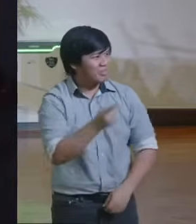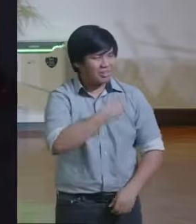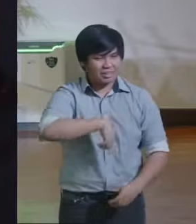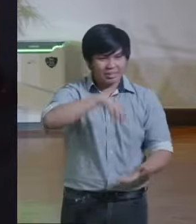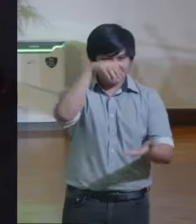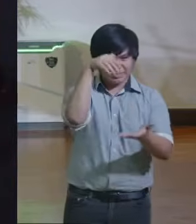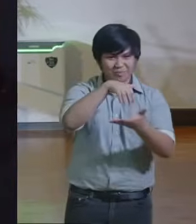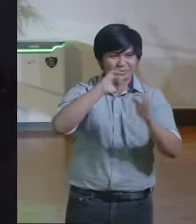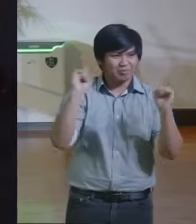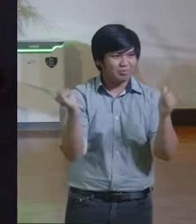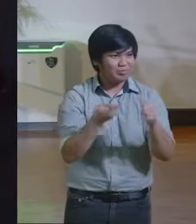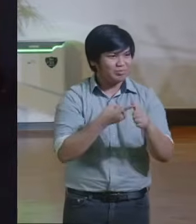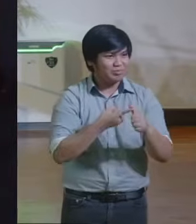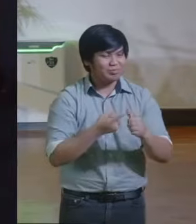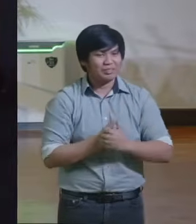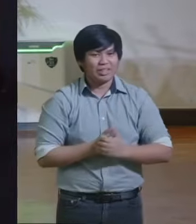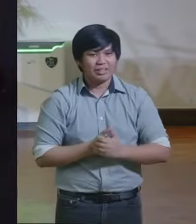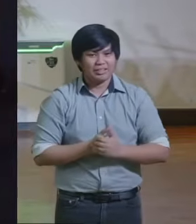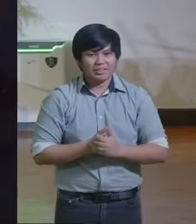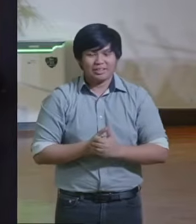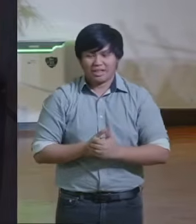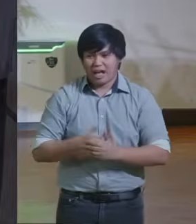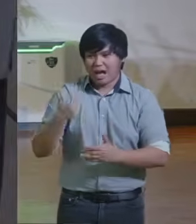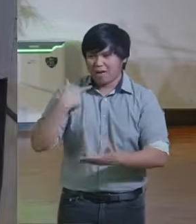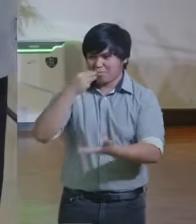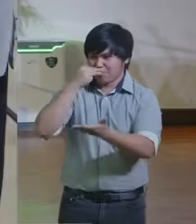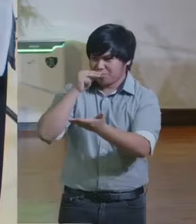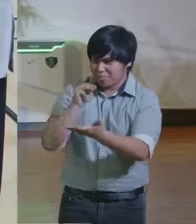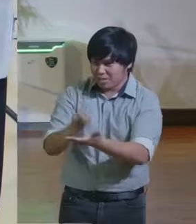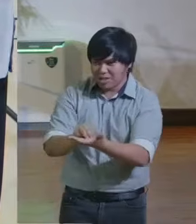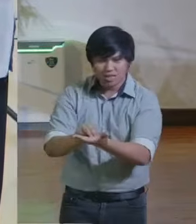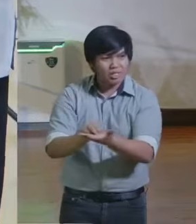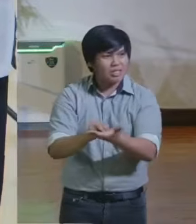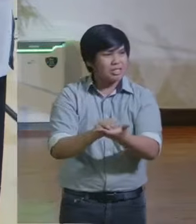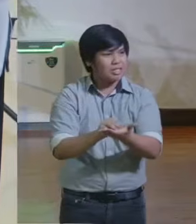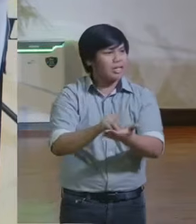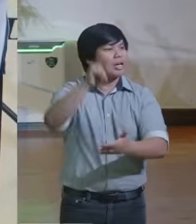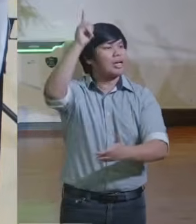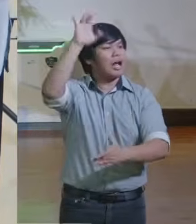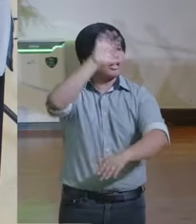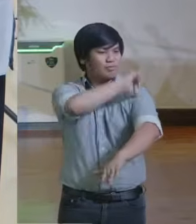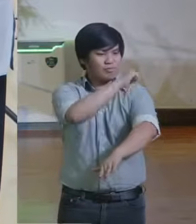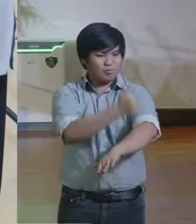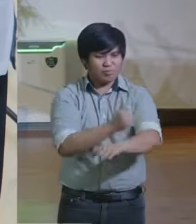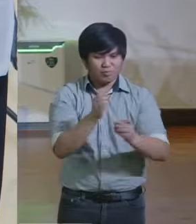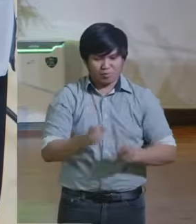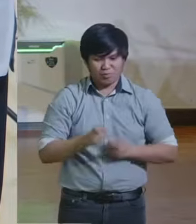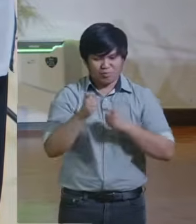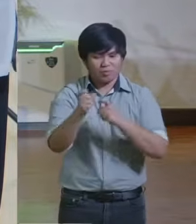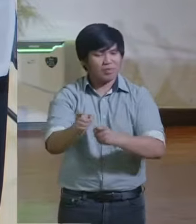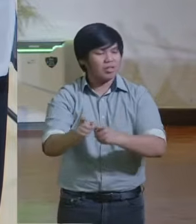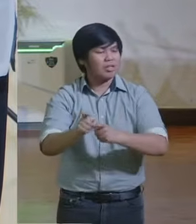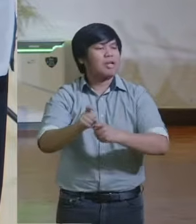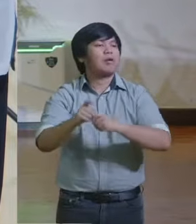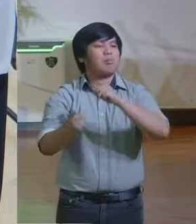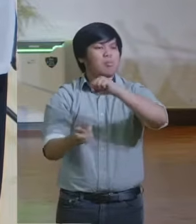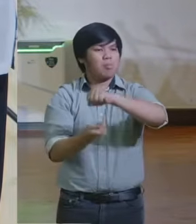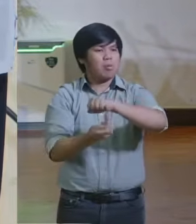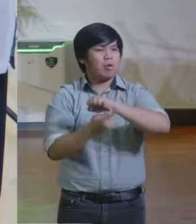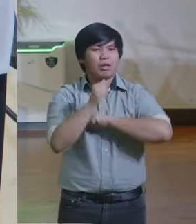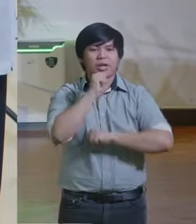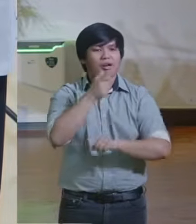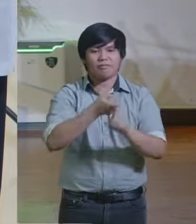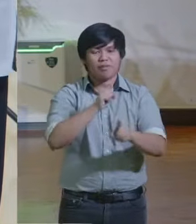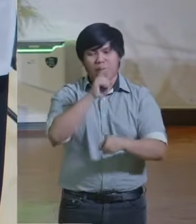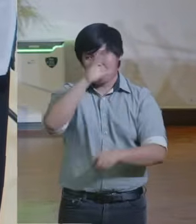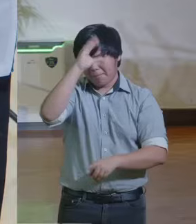dito ay meron tayo dito mensahe na may otoridad na mula sa Diyos at hindi sa tao. Ang